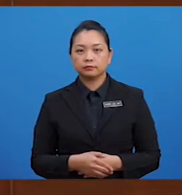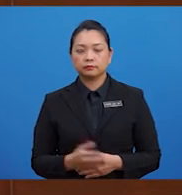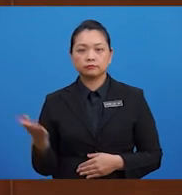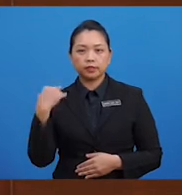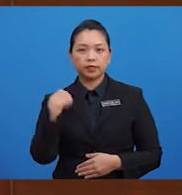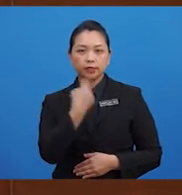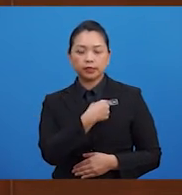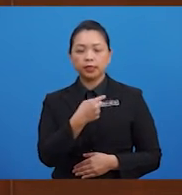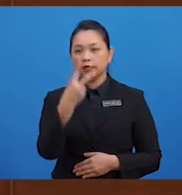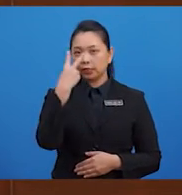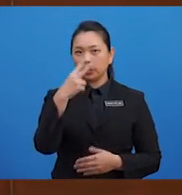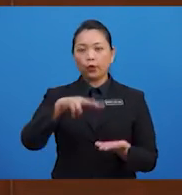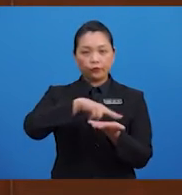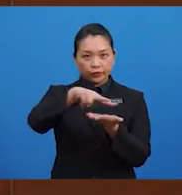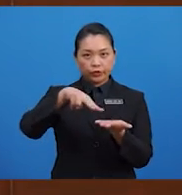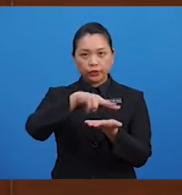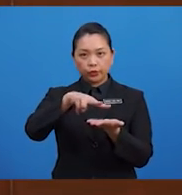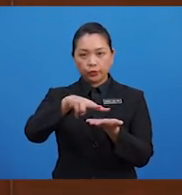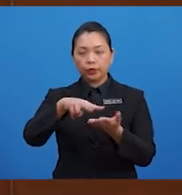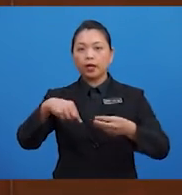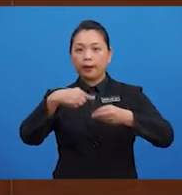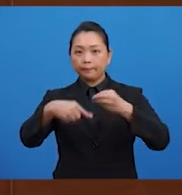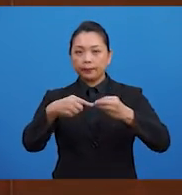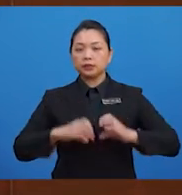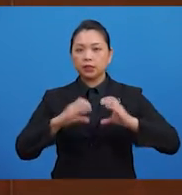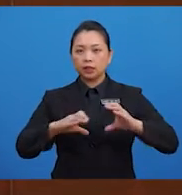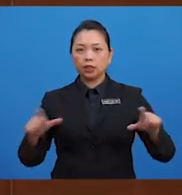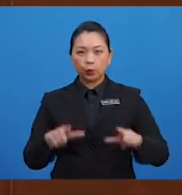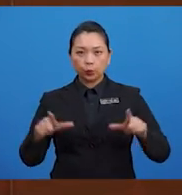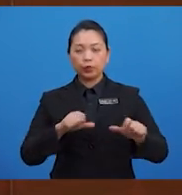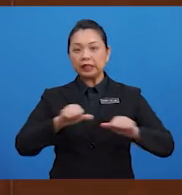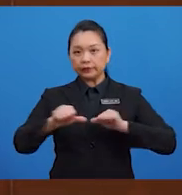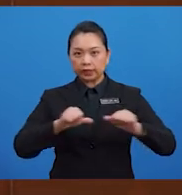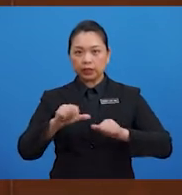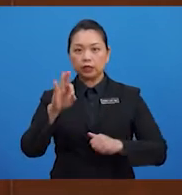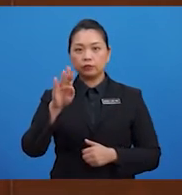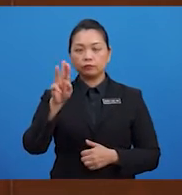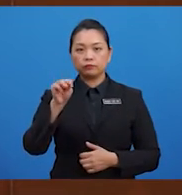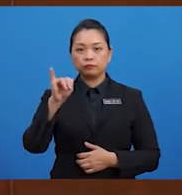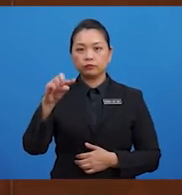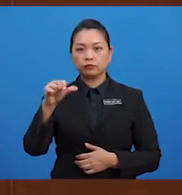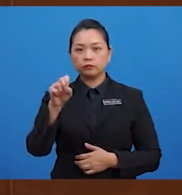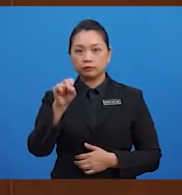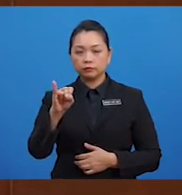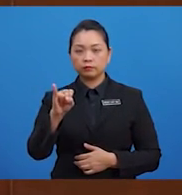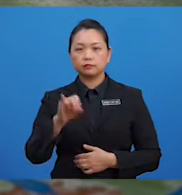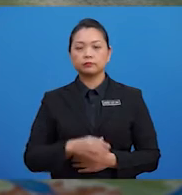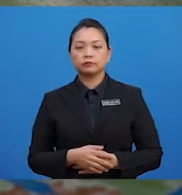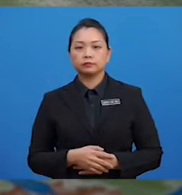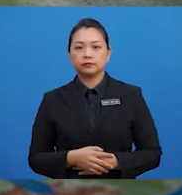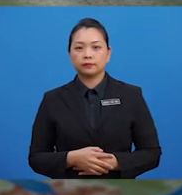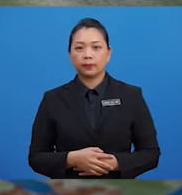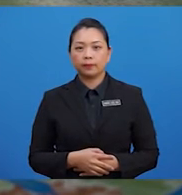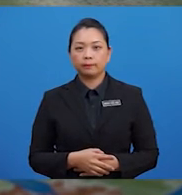Mari kita tonton video mengenai cara melakukan aktiviti fumigasi telur tetasan.